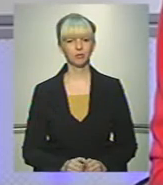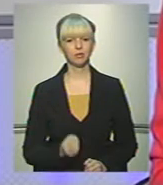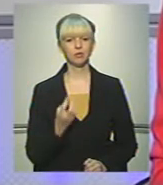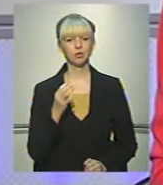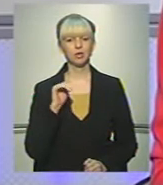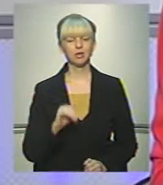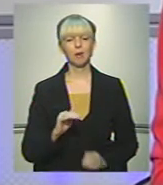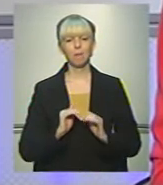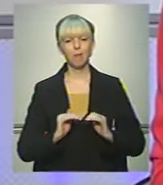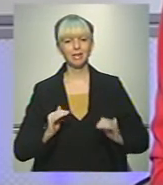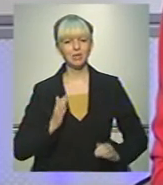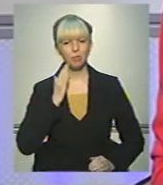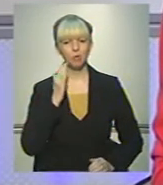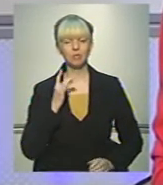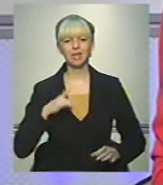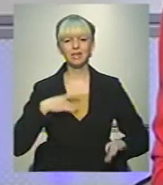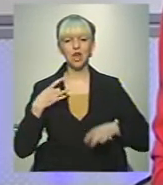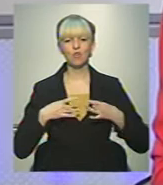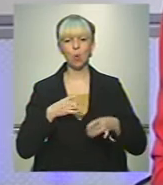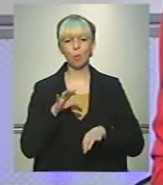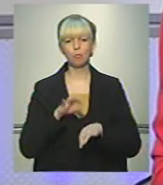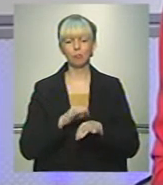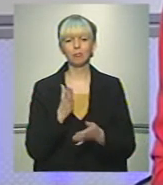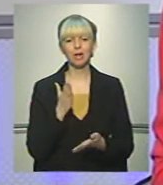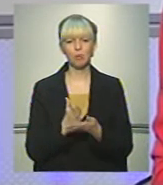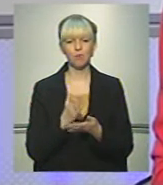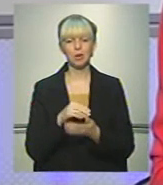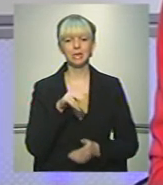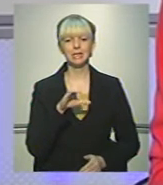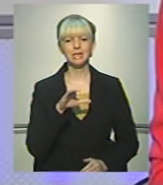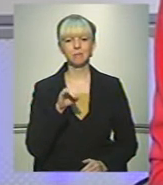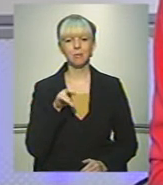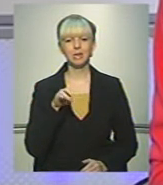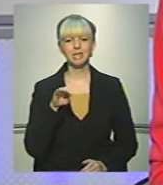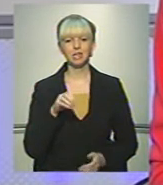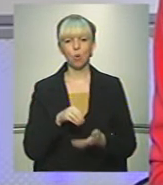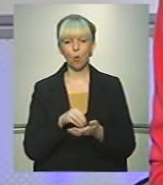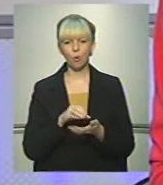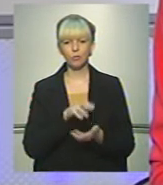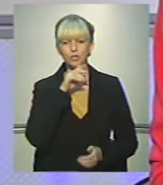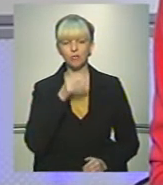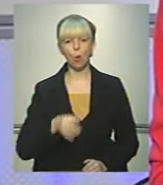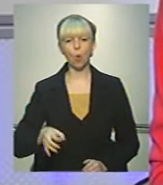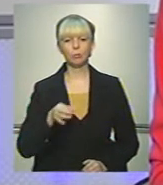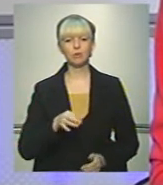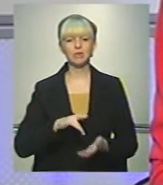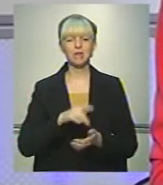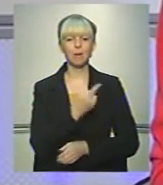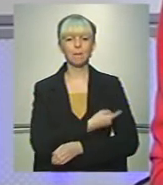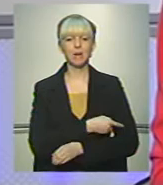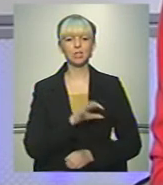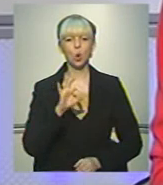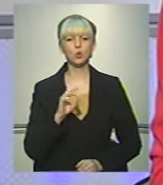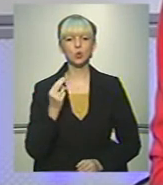Чотирнадцять тисяч маленьких буковинців з неврологічними патологіями перебувають на диспансерному обліку у Чернівецькому обласному центрі